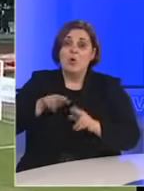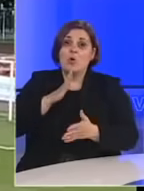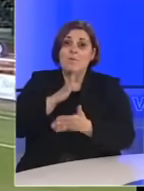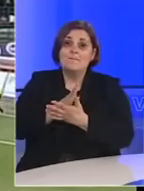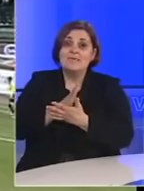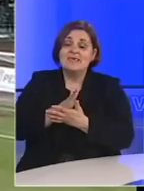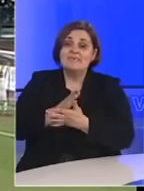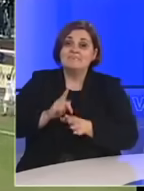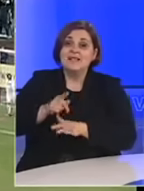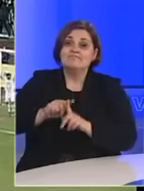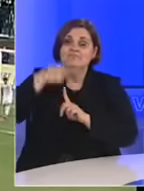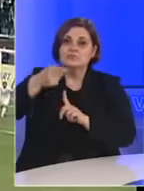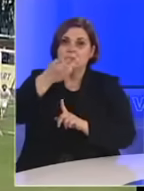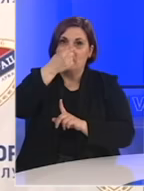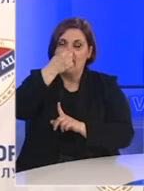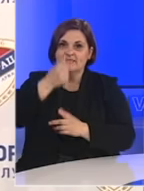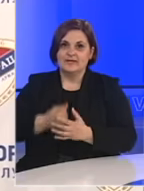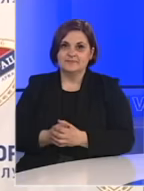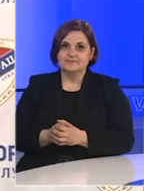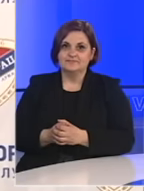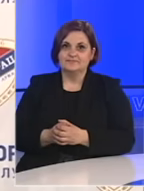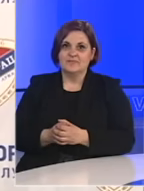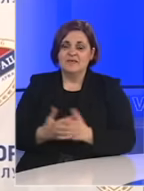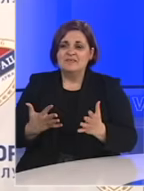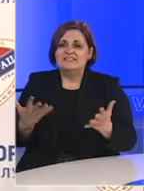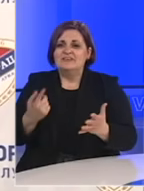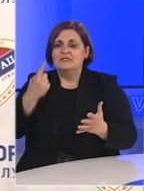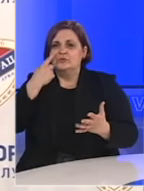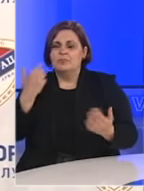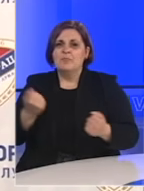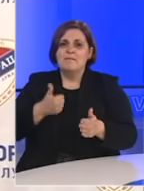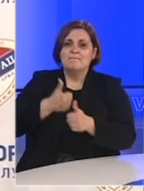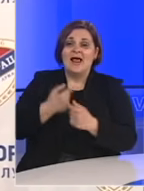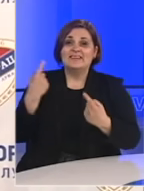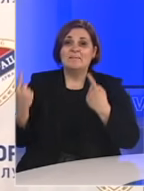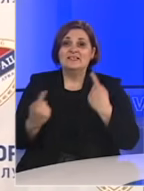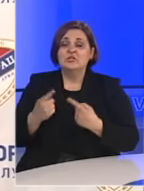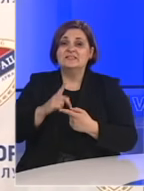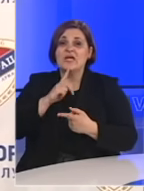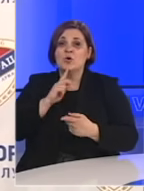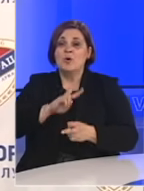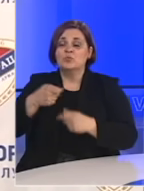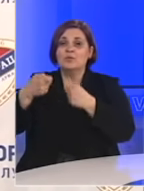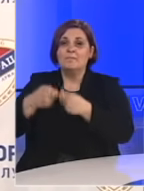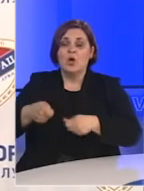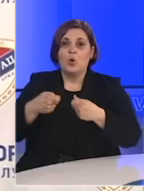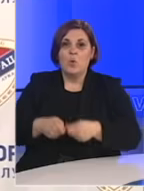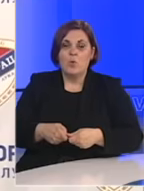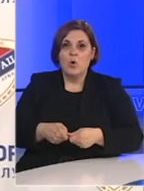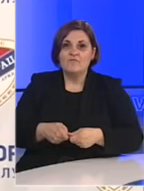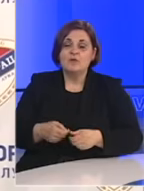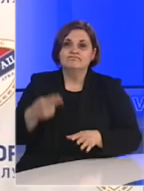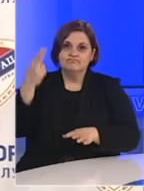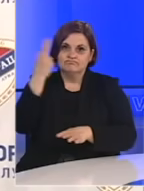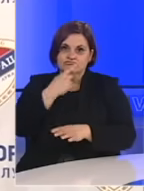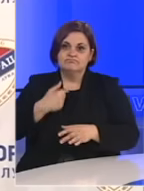desiti najdalje narednog ponedjeljka. Mi svi improvizujemo, ja pratim situaciju koja se dešava i u drugim klubovima i